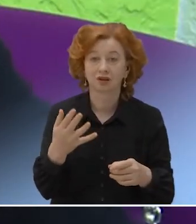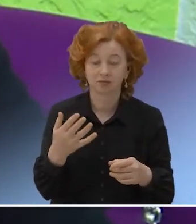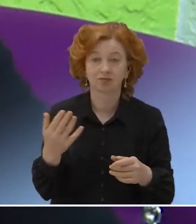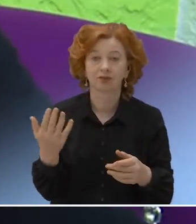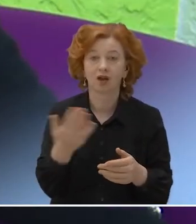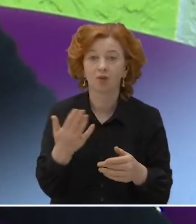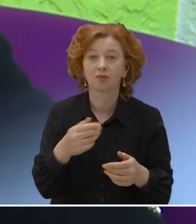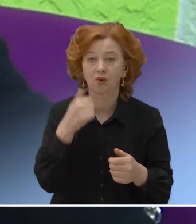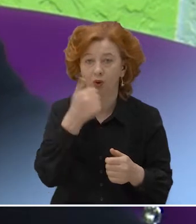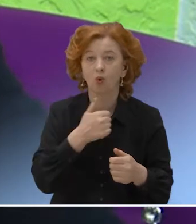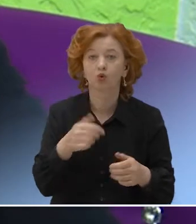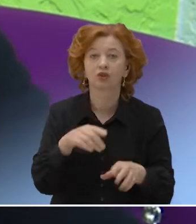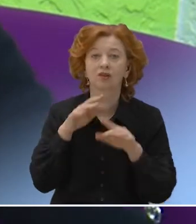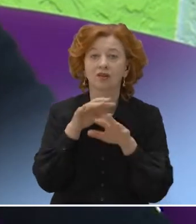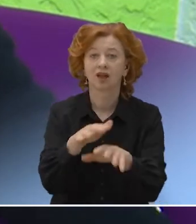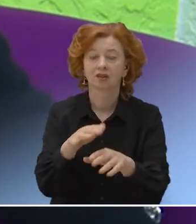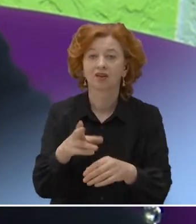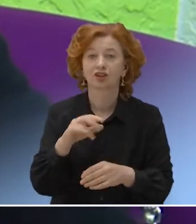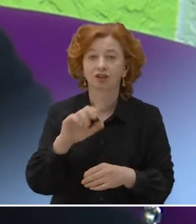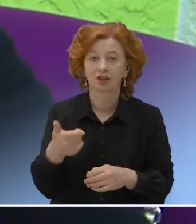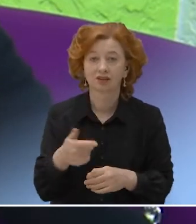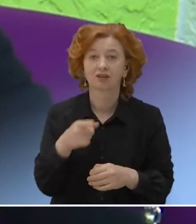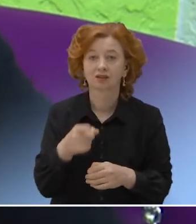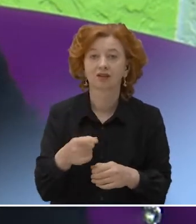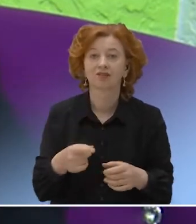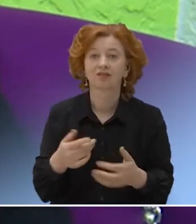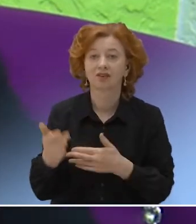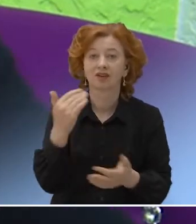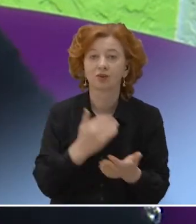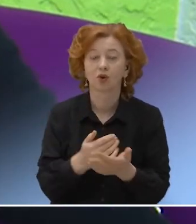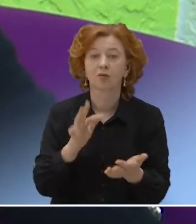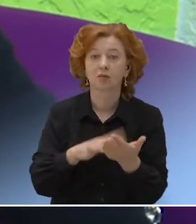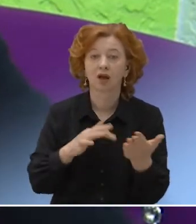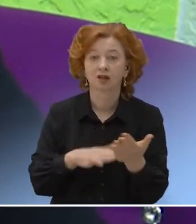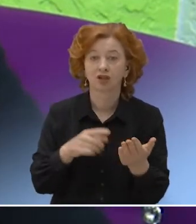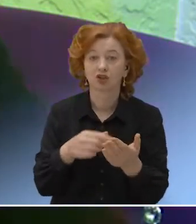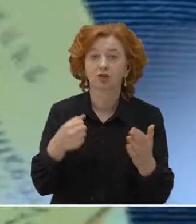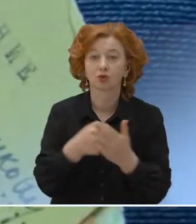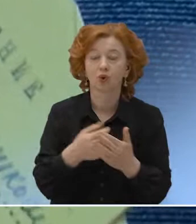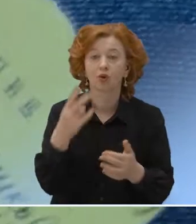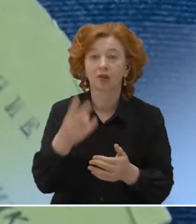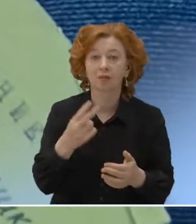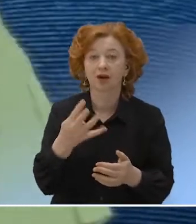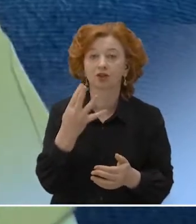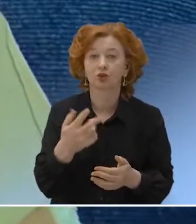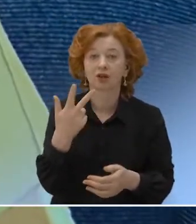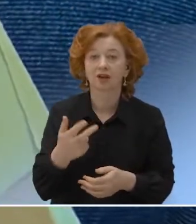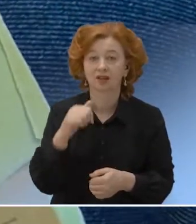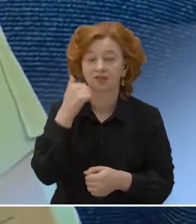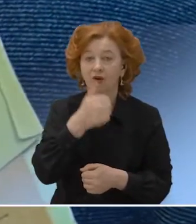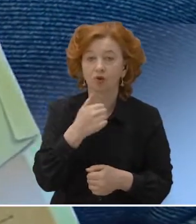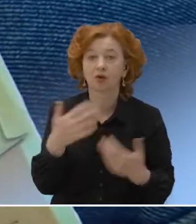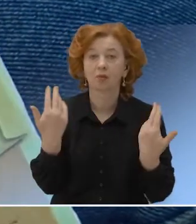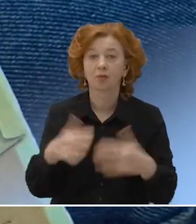его направили в учебную танковую часть. Учеба продолжалась до ноября 43-го года.